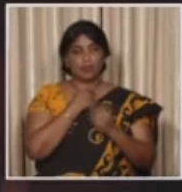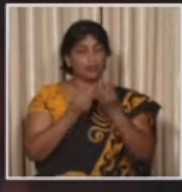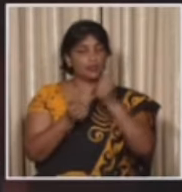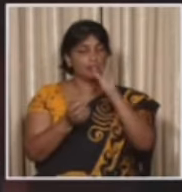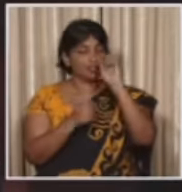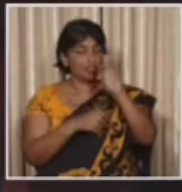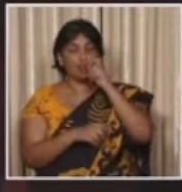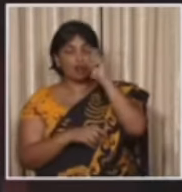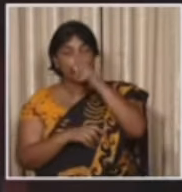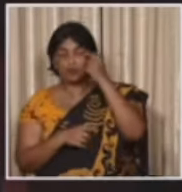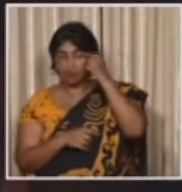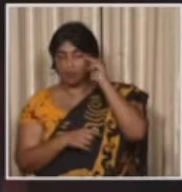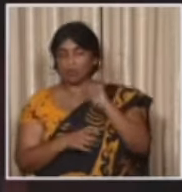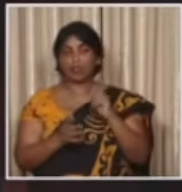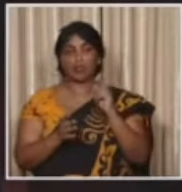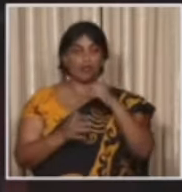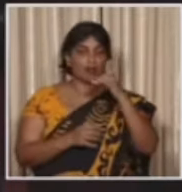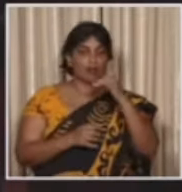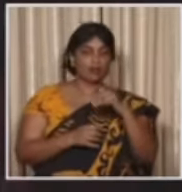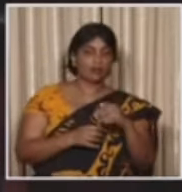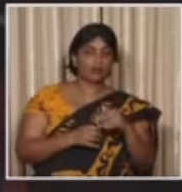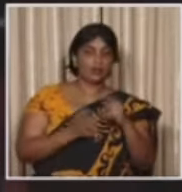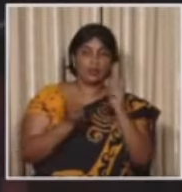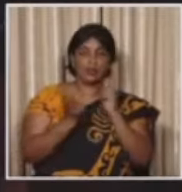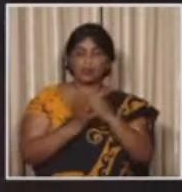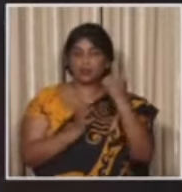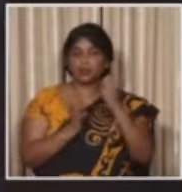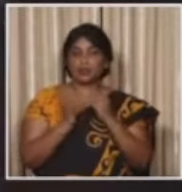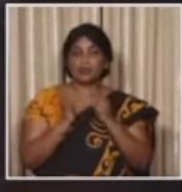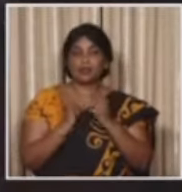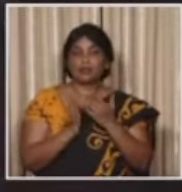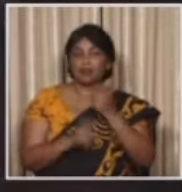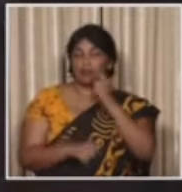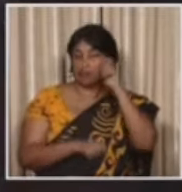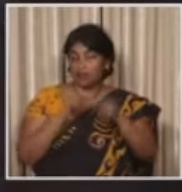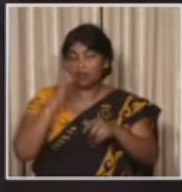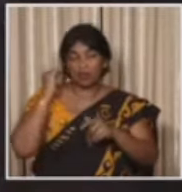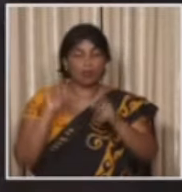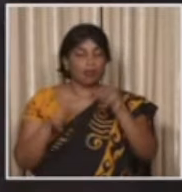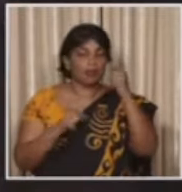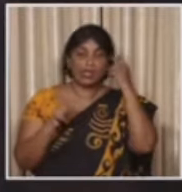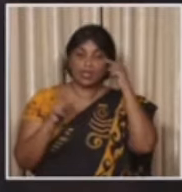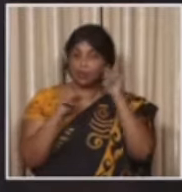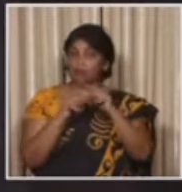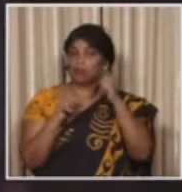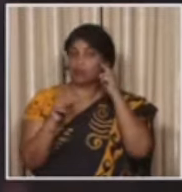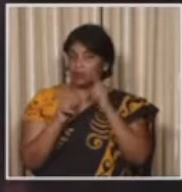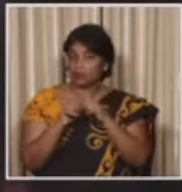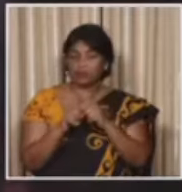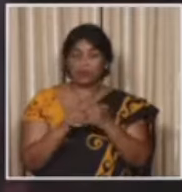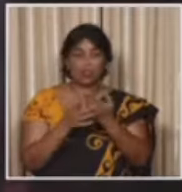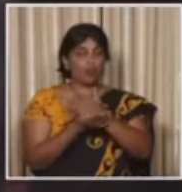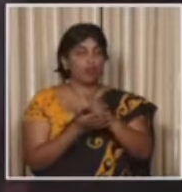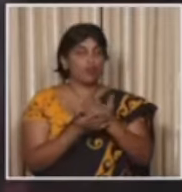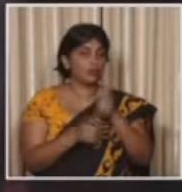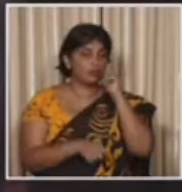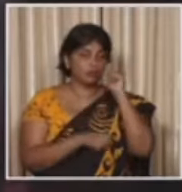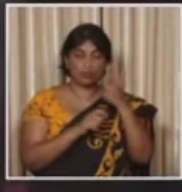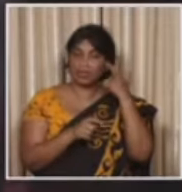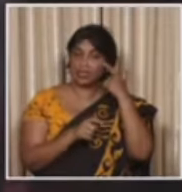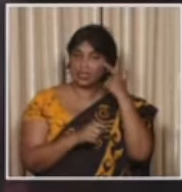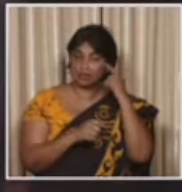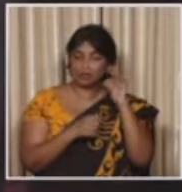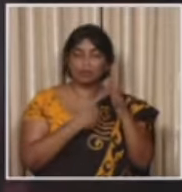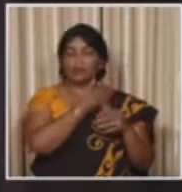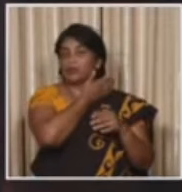ඕන. ණයගත්තු MSMEs ගැන හිතන්නට ඕන. ෂෙයාර් හෝල්ඩර්ස්ලා ගැන හිතන්නට ඕන.